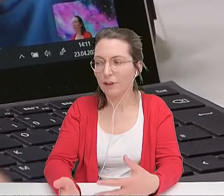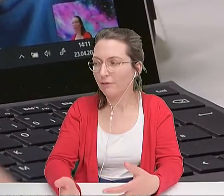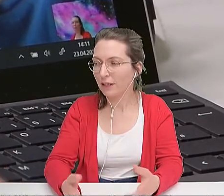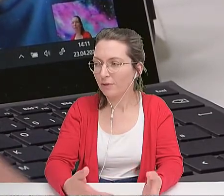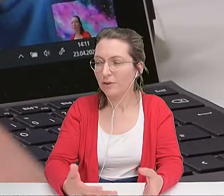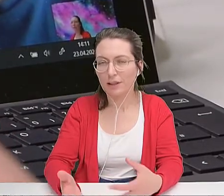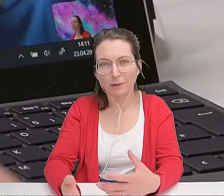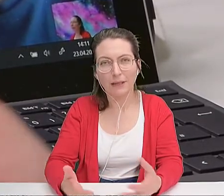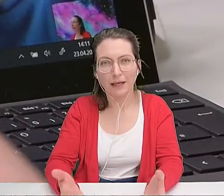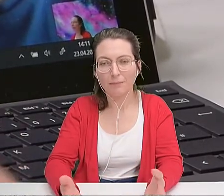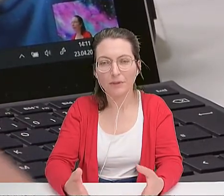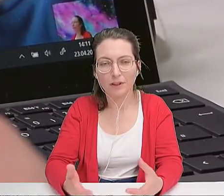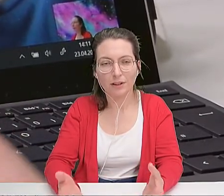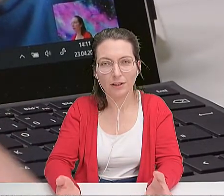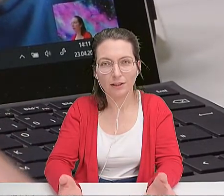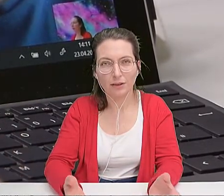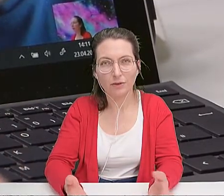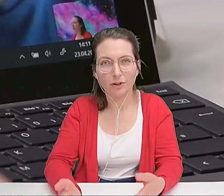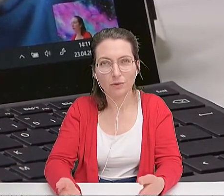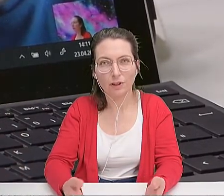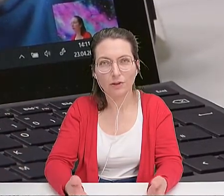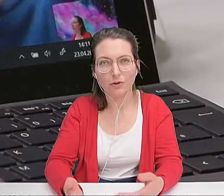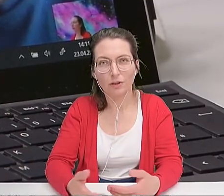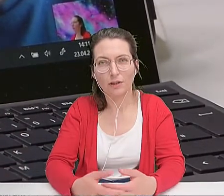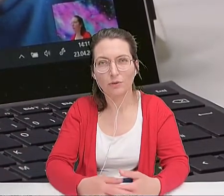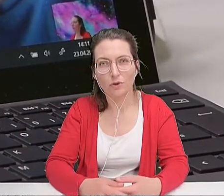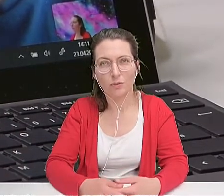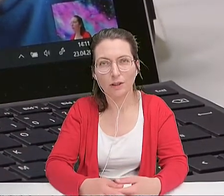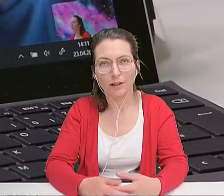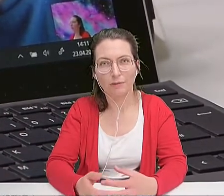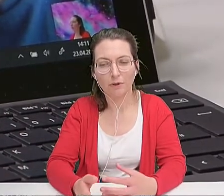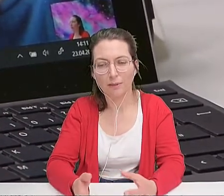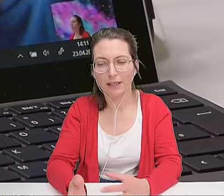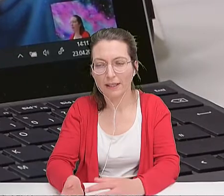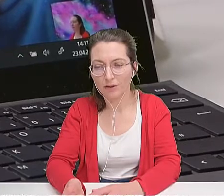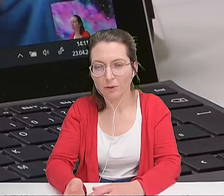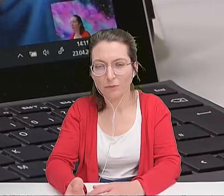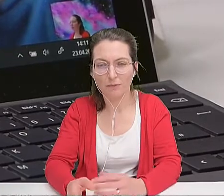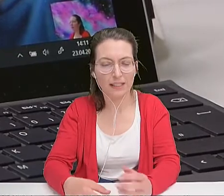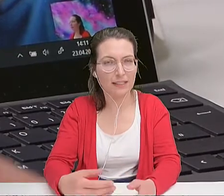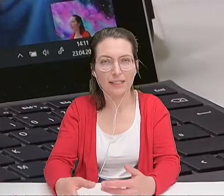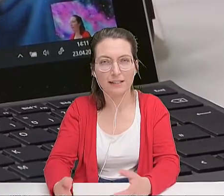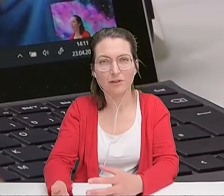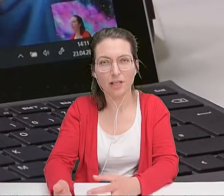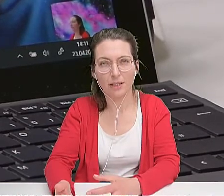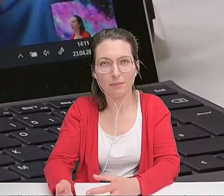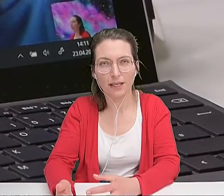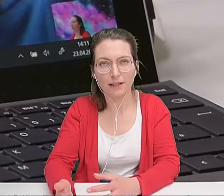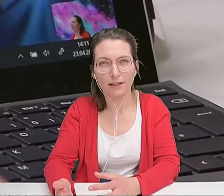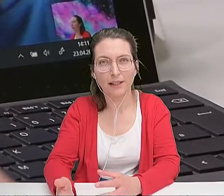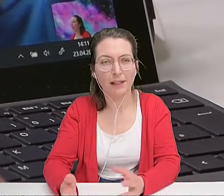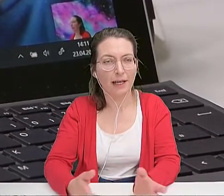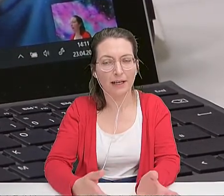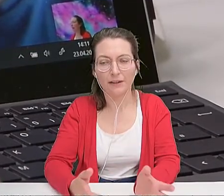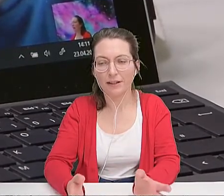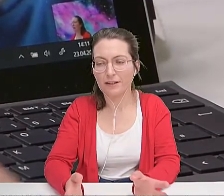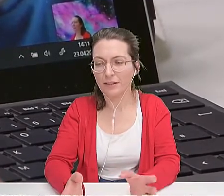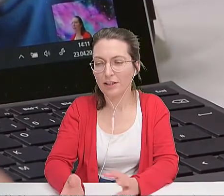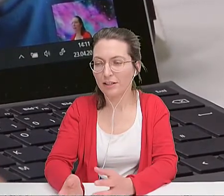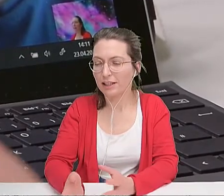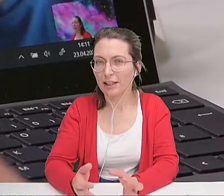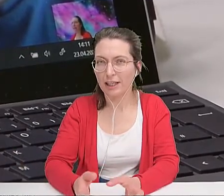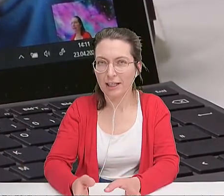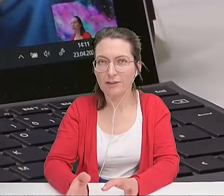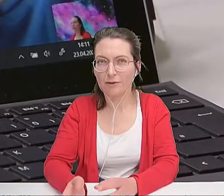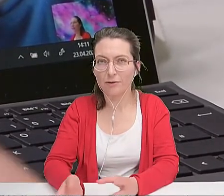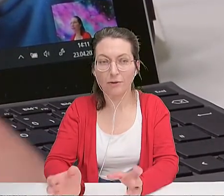wie viel Vorerfahrung haben die Kinder und die Jugendlichen, die Schülerinnen und Schüler, wo kann man anknüpfen? Manche sind ganz, ganz schnell im Lernen, andere, die sind